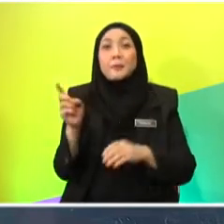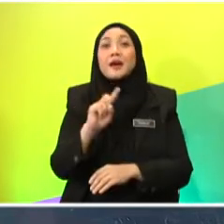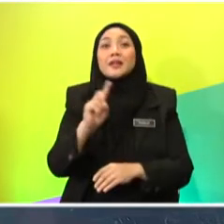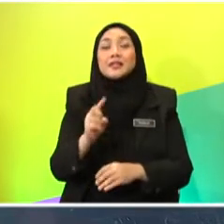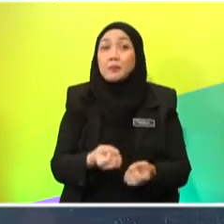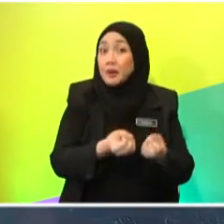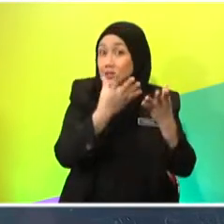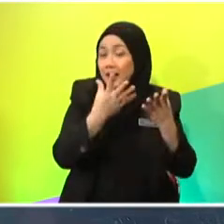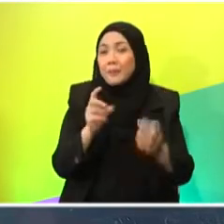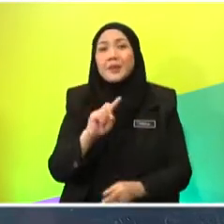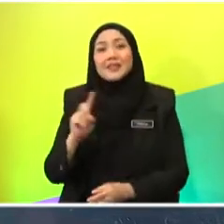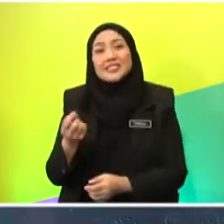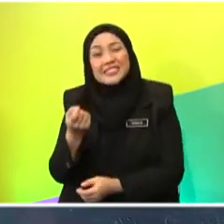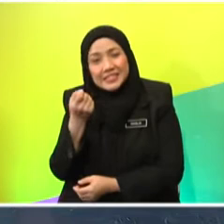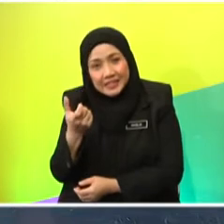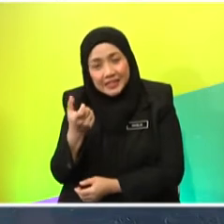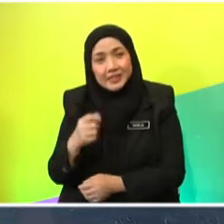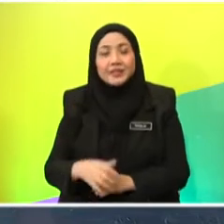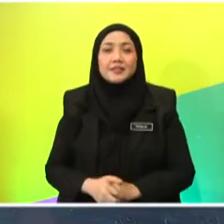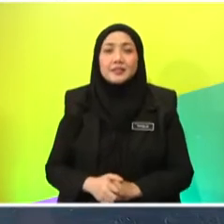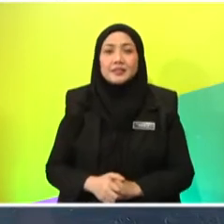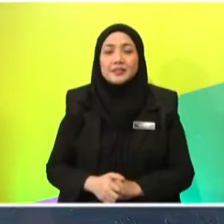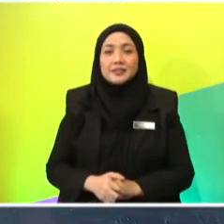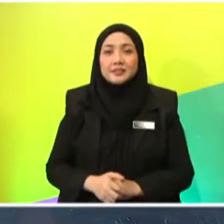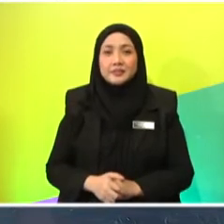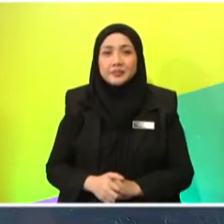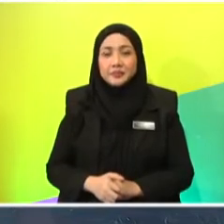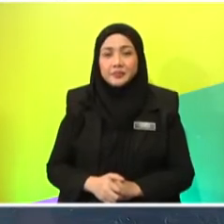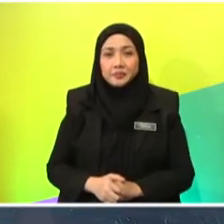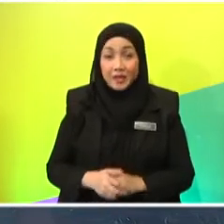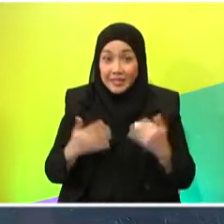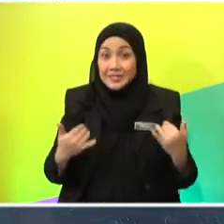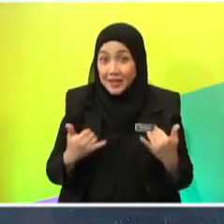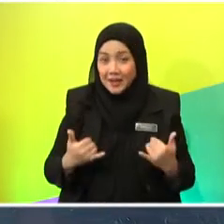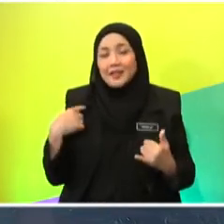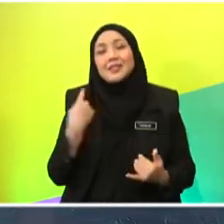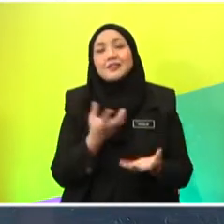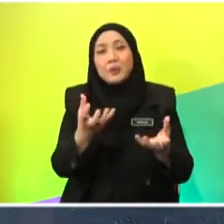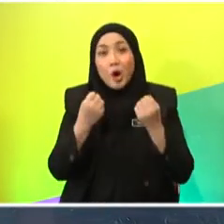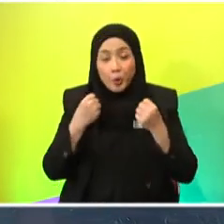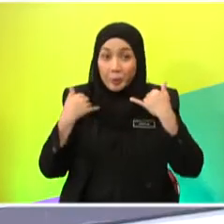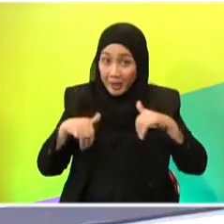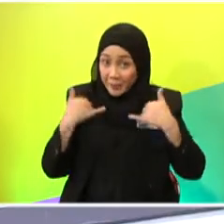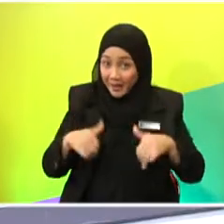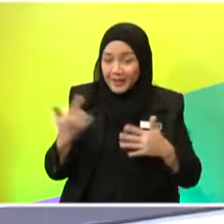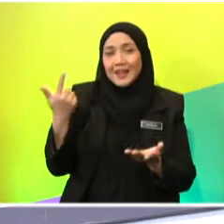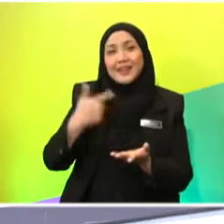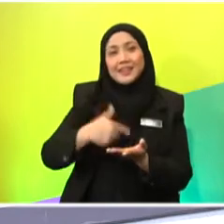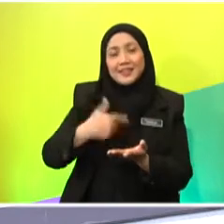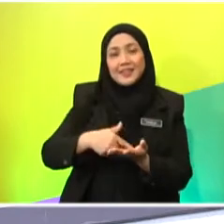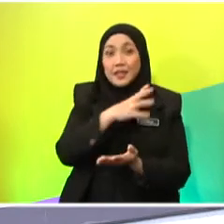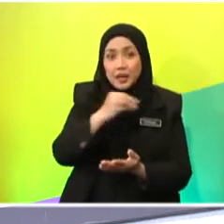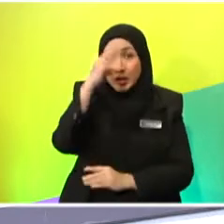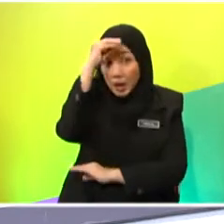mana sedikit hehehe impetigo seterusnya kcna coba ngomong enak Mimi lagi Iman tolong cek gu